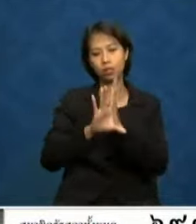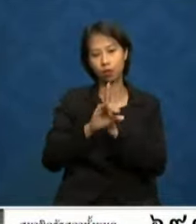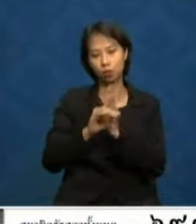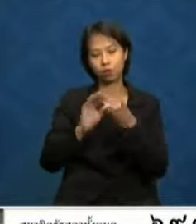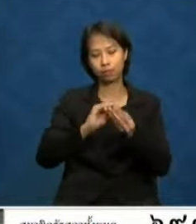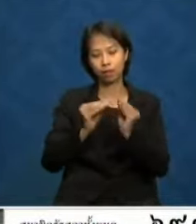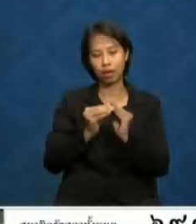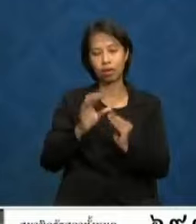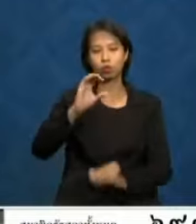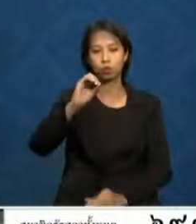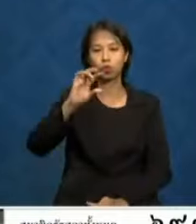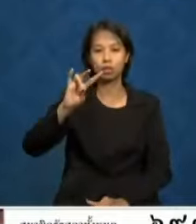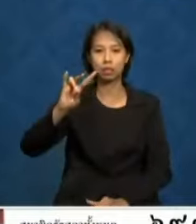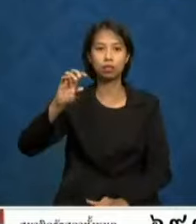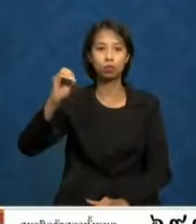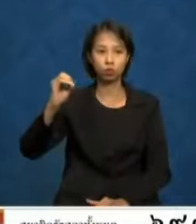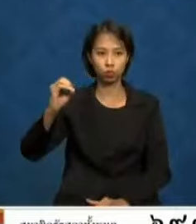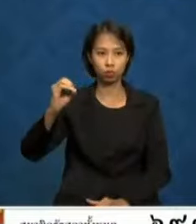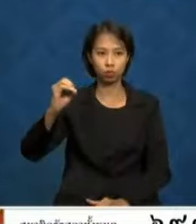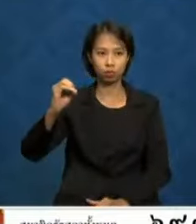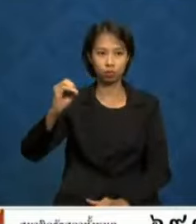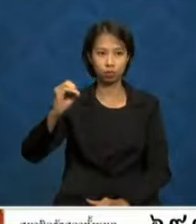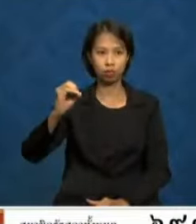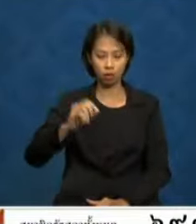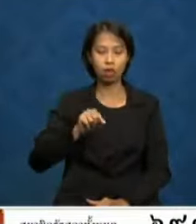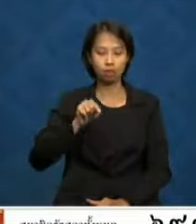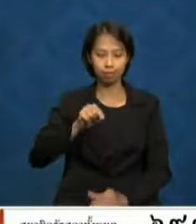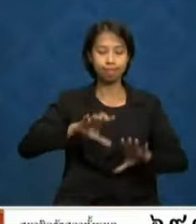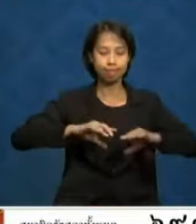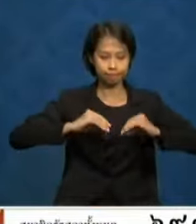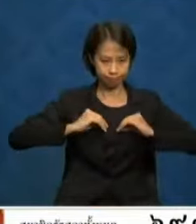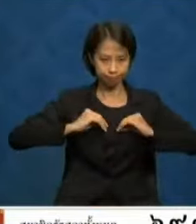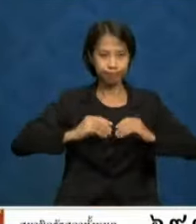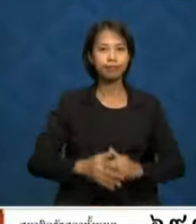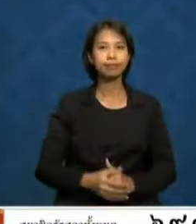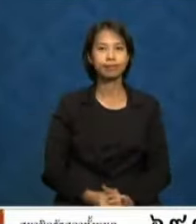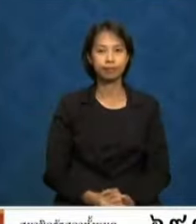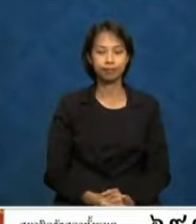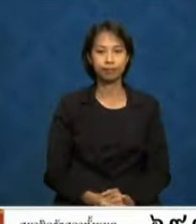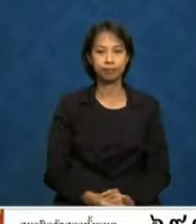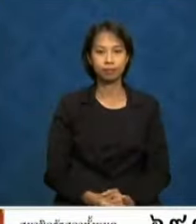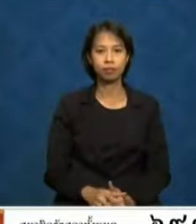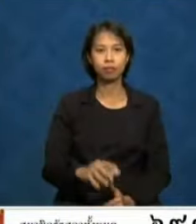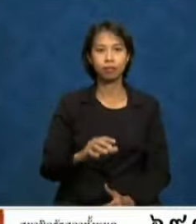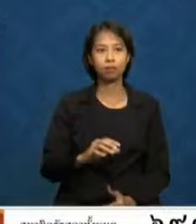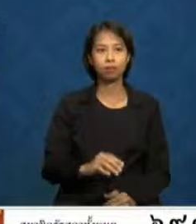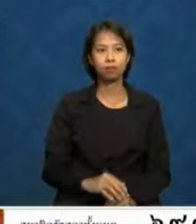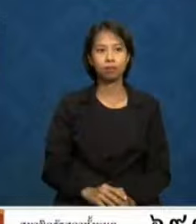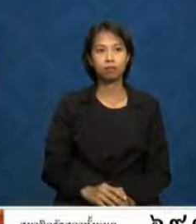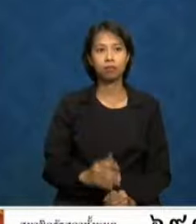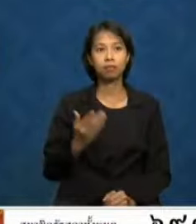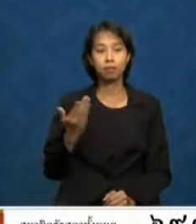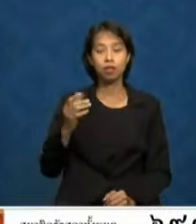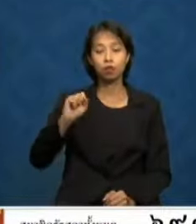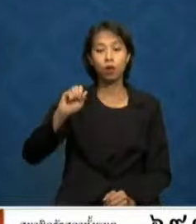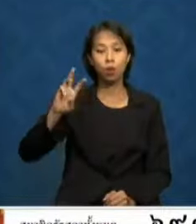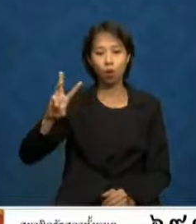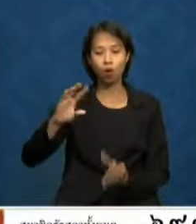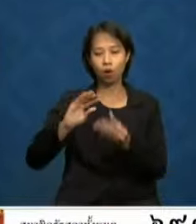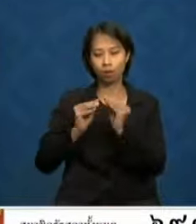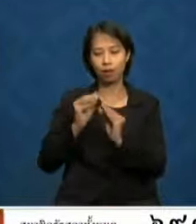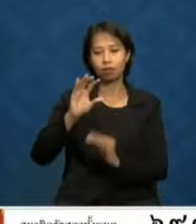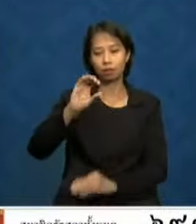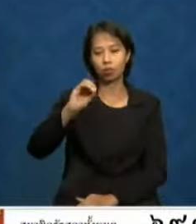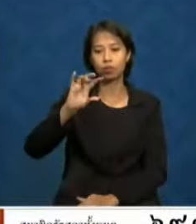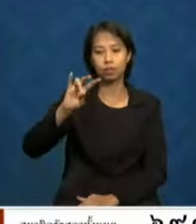ข070ครับลงมติเห็นชอบครับ 07สมาชิกวุฒิสภา070